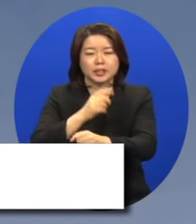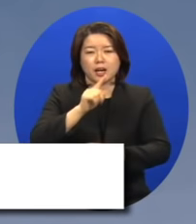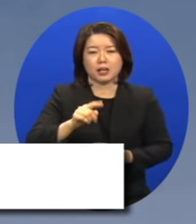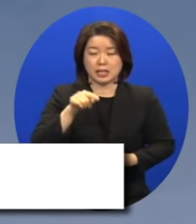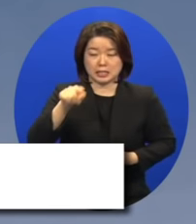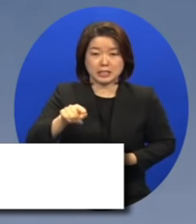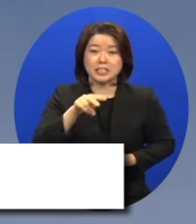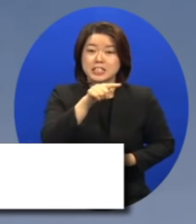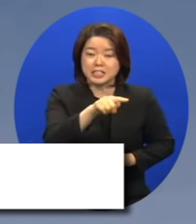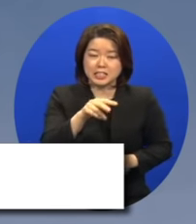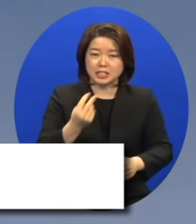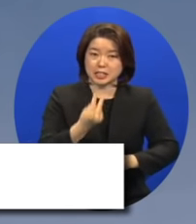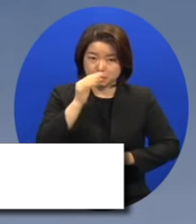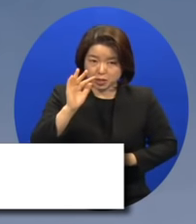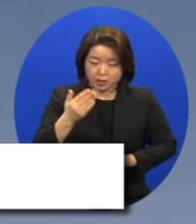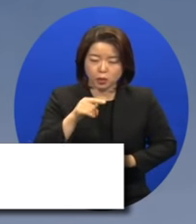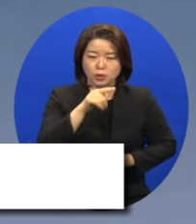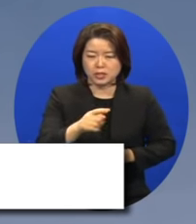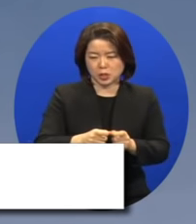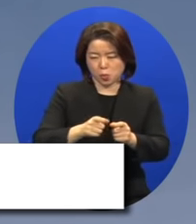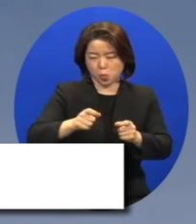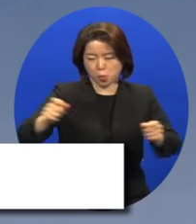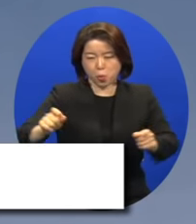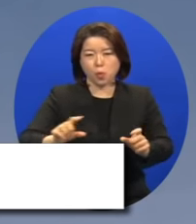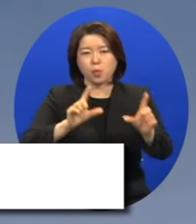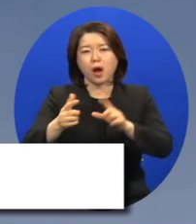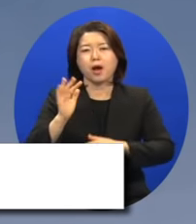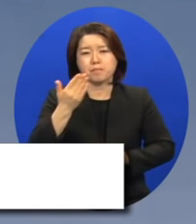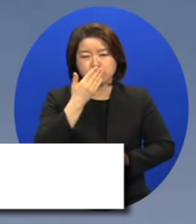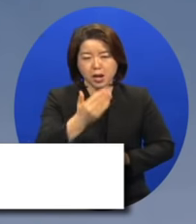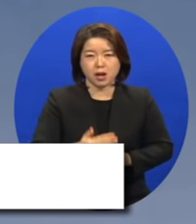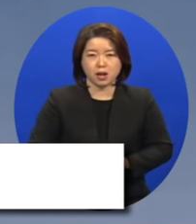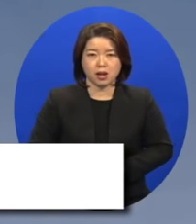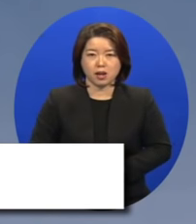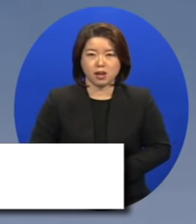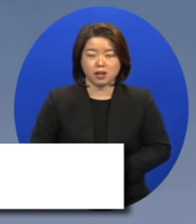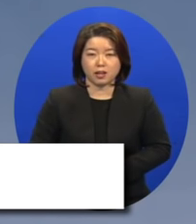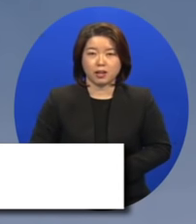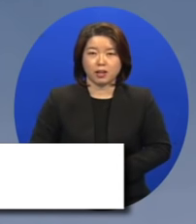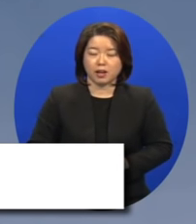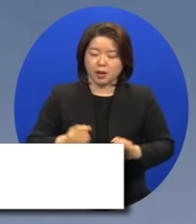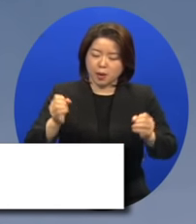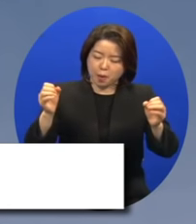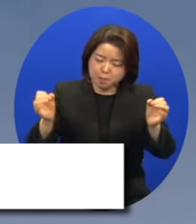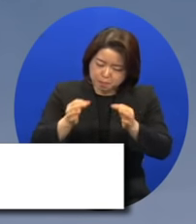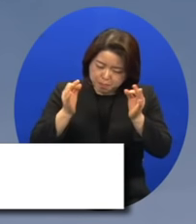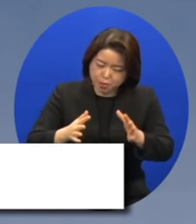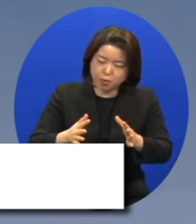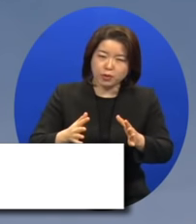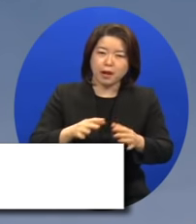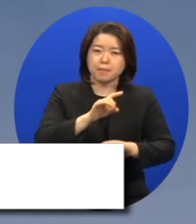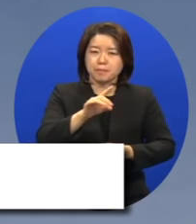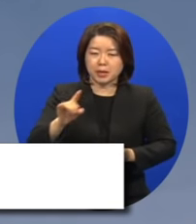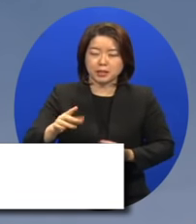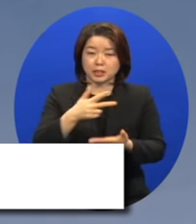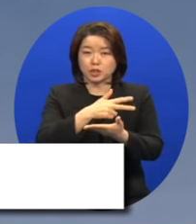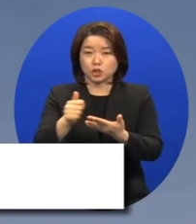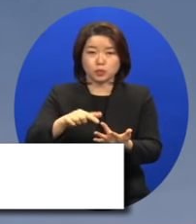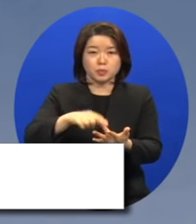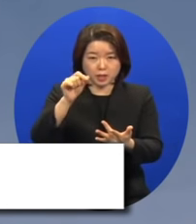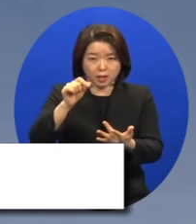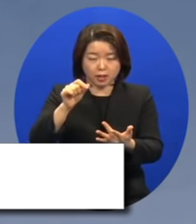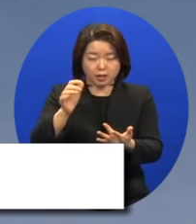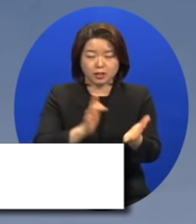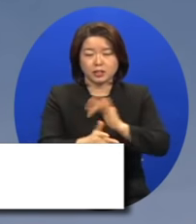은여러분의생명이시며 여러분의날들의길이시기때문입니다. 매순간주님을선택하는것이바로